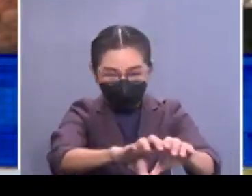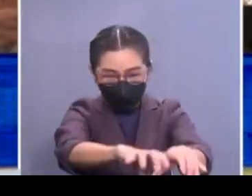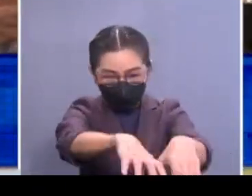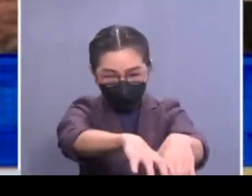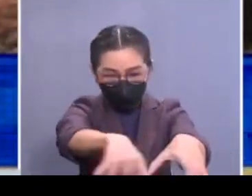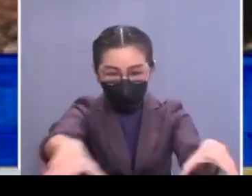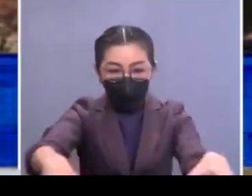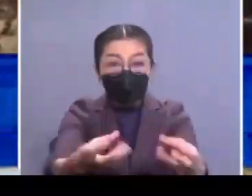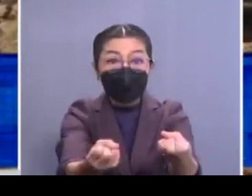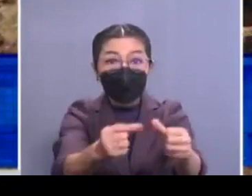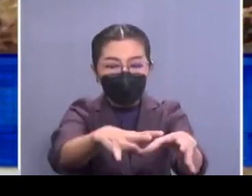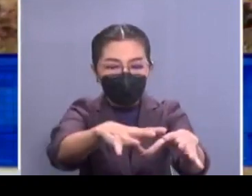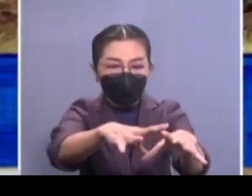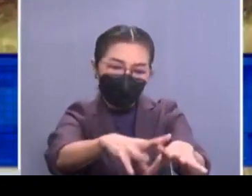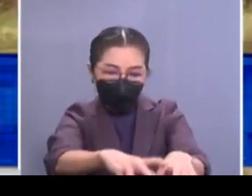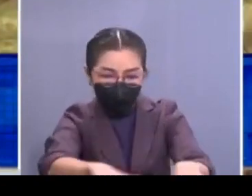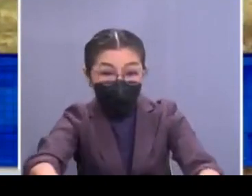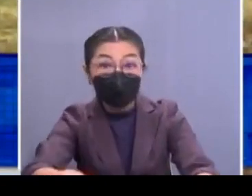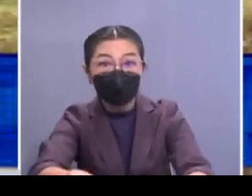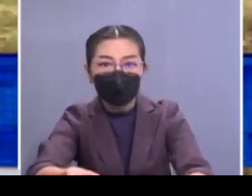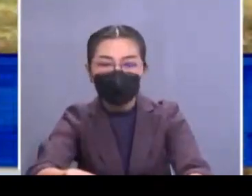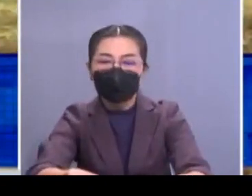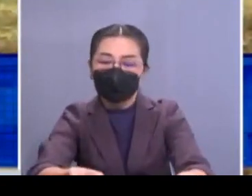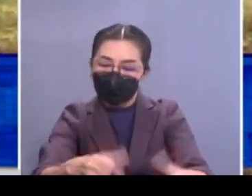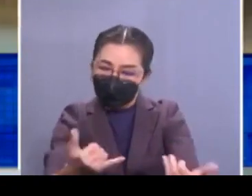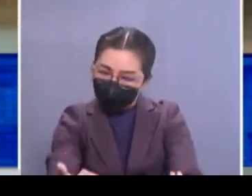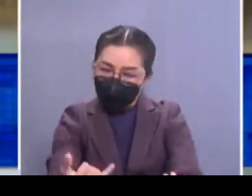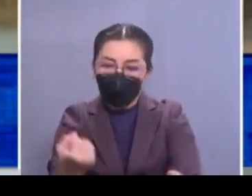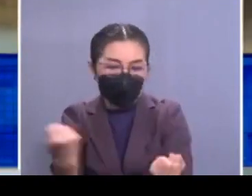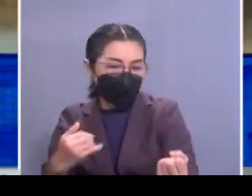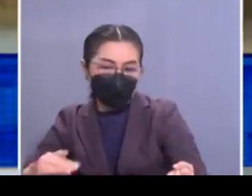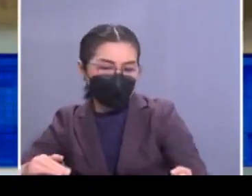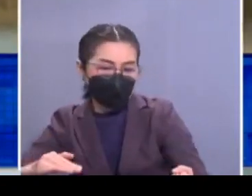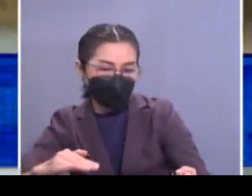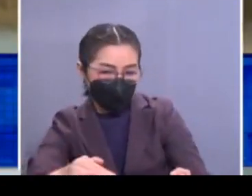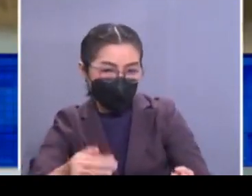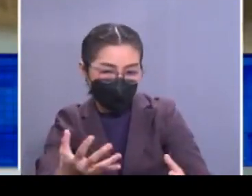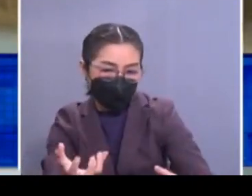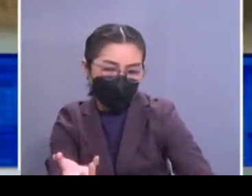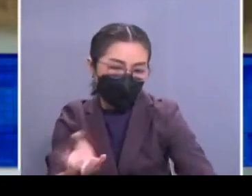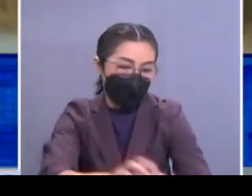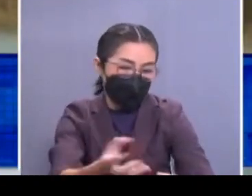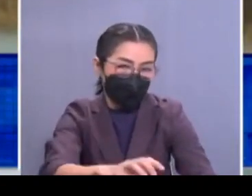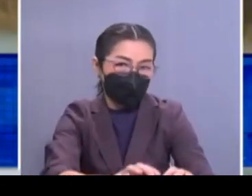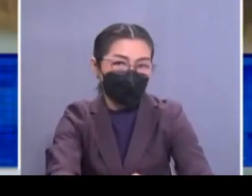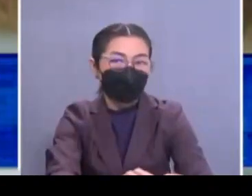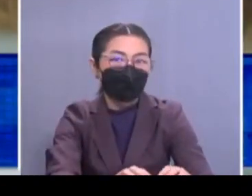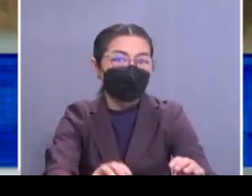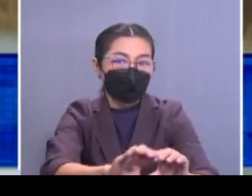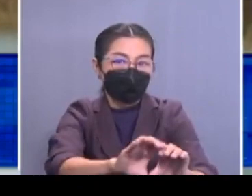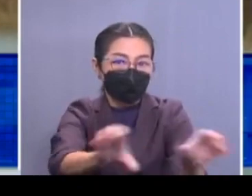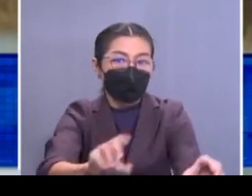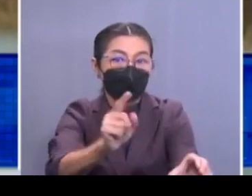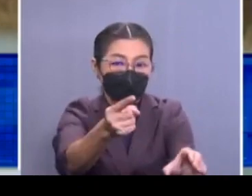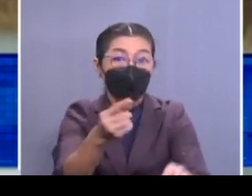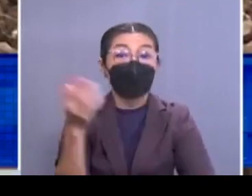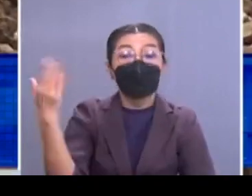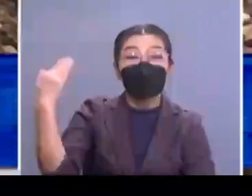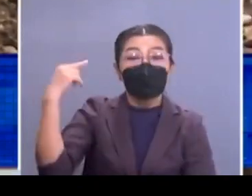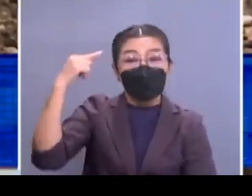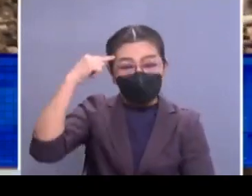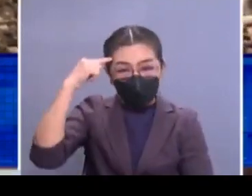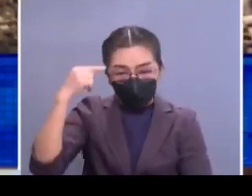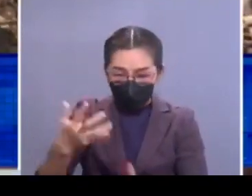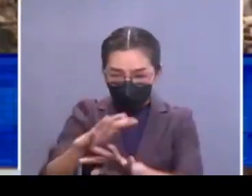พราะว่าเครื่องจักรใหญ่เนี่ยเข้าพื้นที่ได้แล้วเปลี่ยนจากแผนเดิมที่เคยวางไว้ว่าจะใช้วิธีโยนบิ๊กแบ็คแล้วก็เกรเบียนหรือว่าตะข่ายขนาดใหญ่ใส่